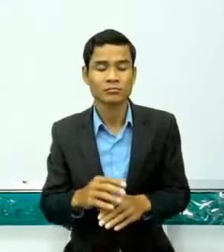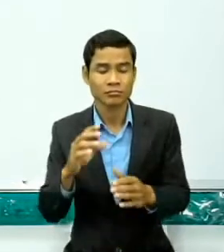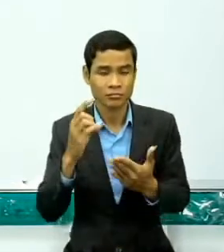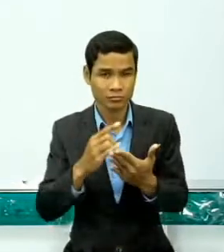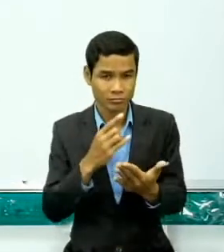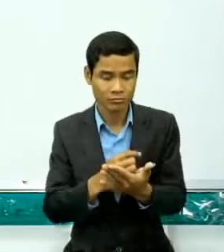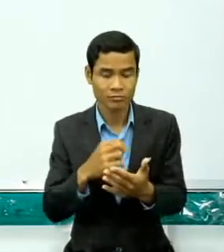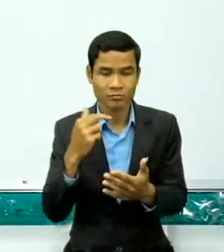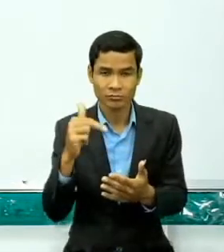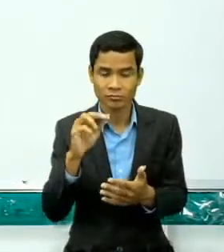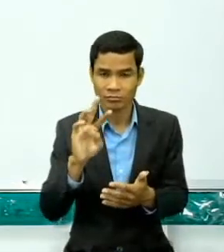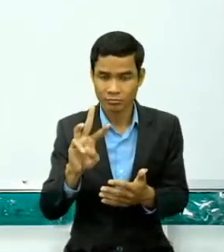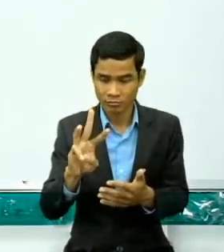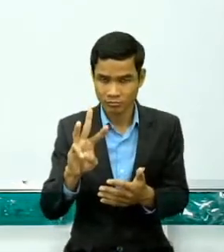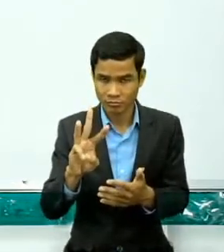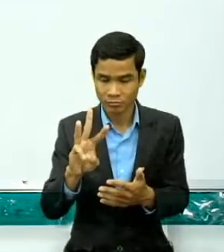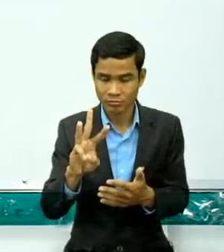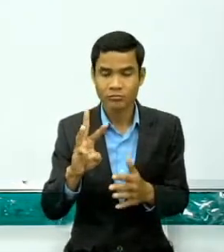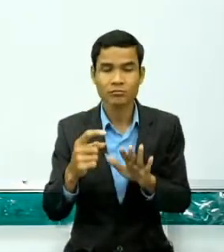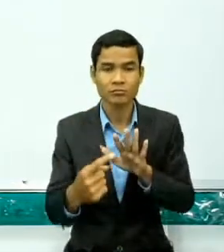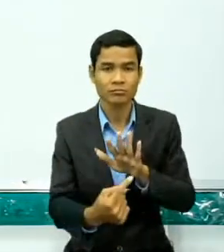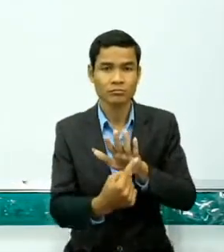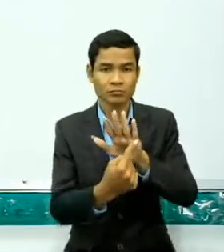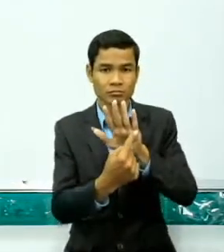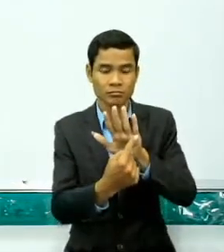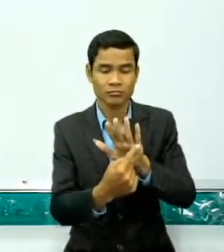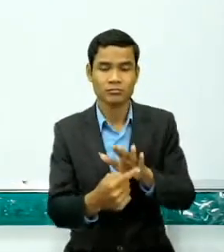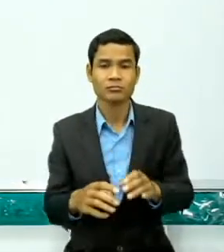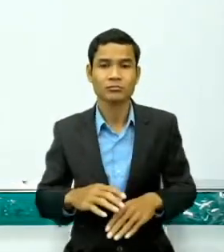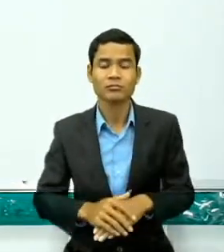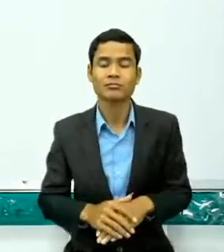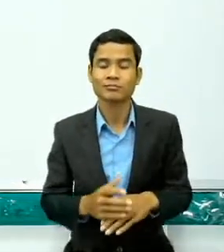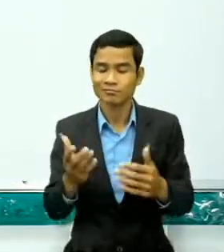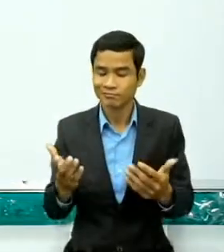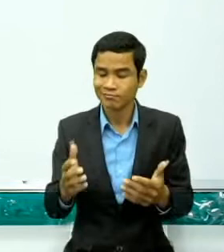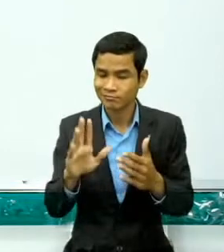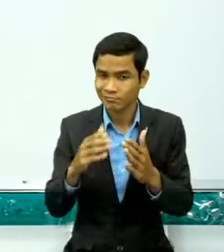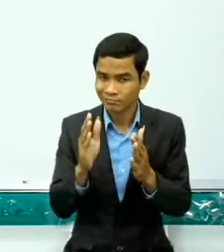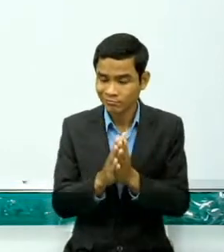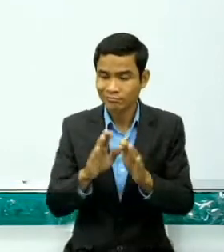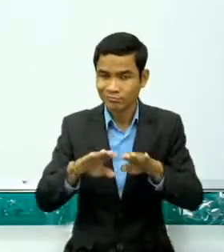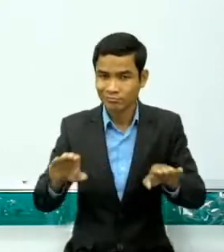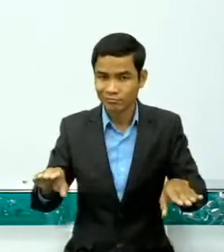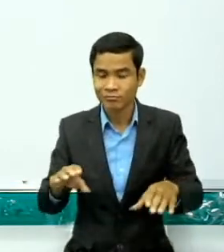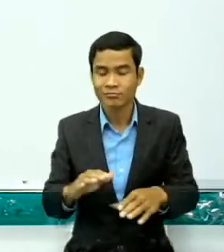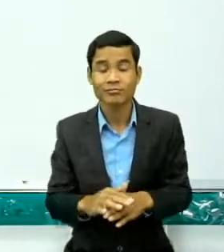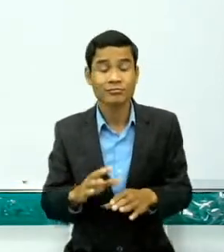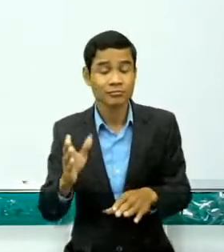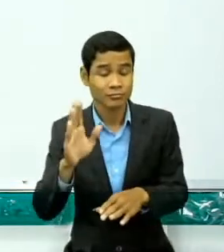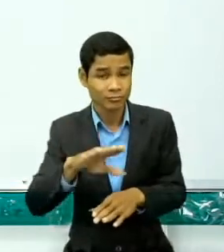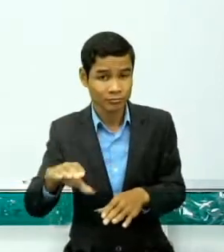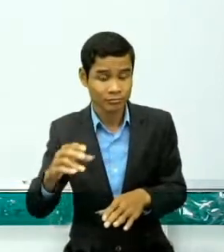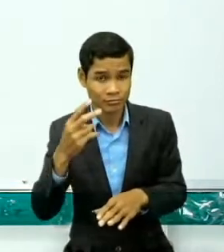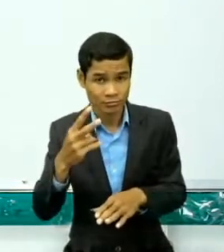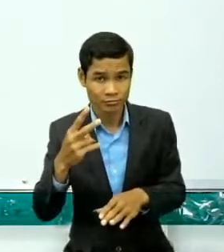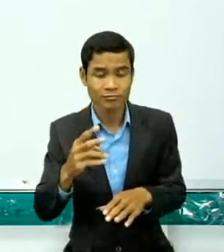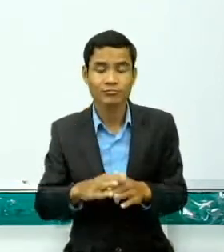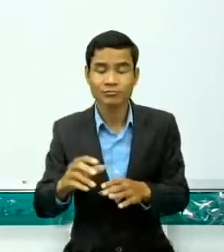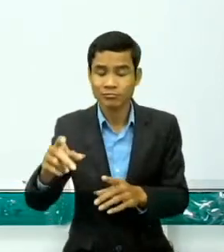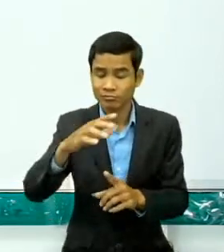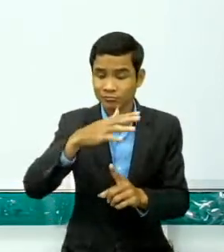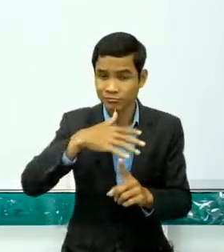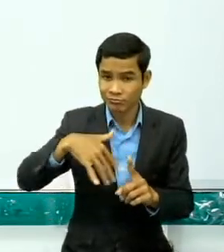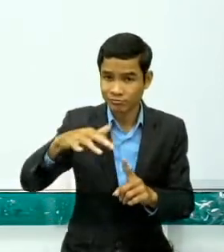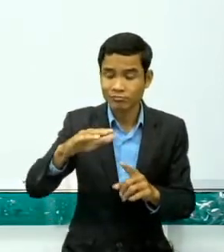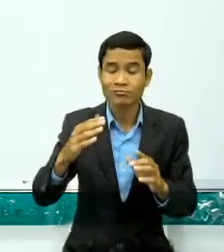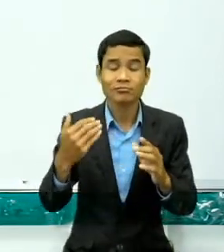រៀនទី3ស្រាក់អឺចាអរគុណកូនកូនញ៉ឹងកូនកូនក្រឡេកមើលជុំវិញថ្នាក់យើងមើលមាន